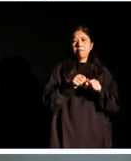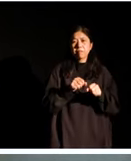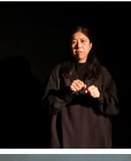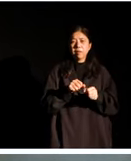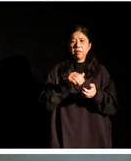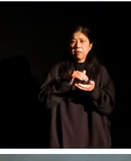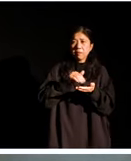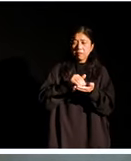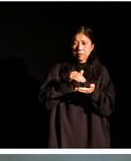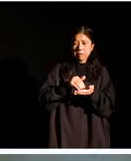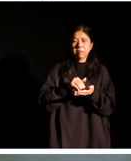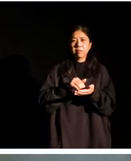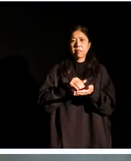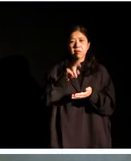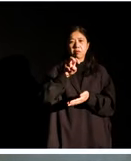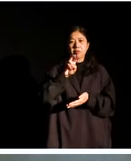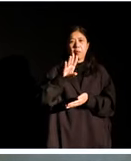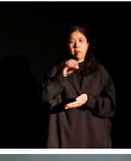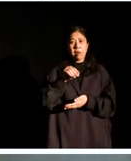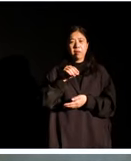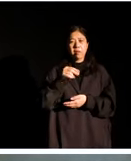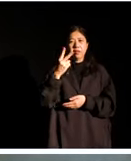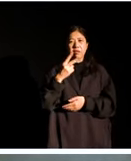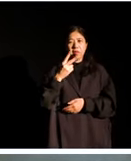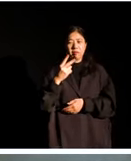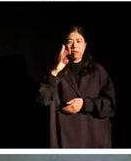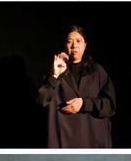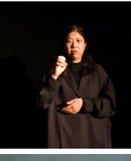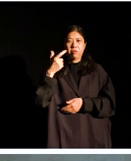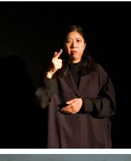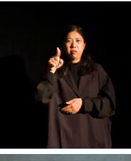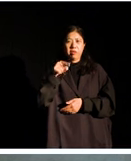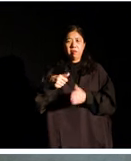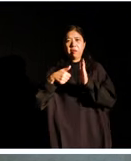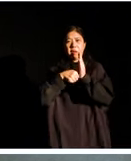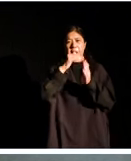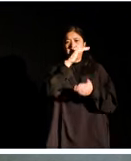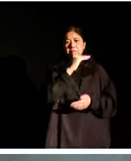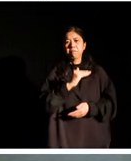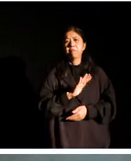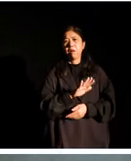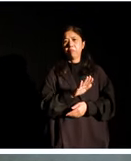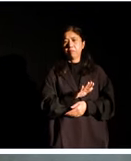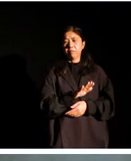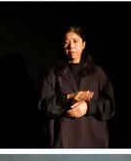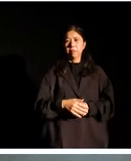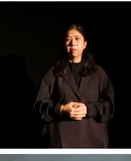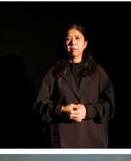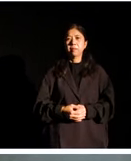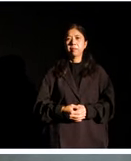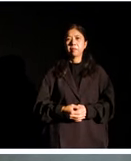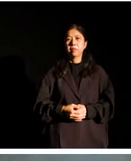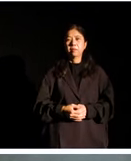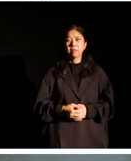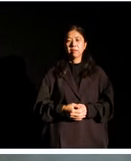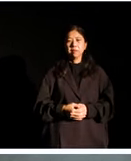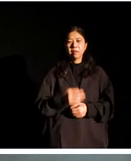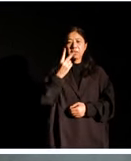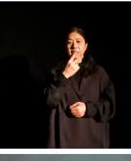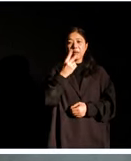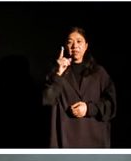までの総国名者数は24万246名となっております2001